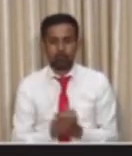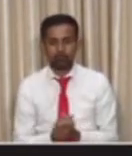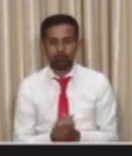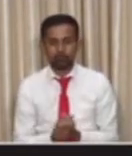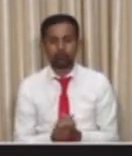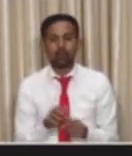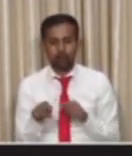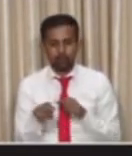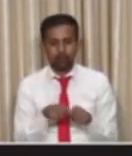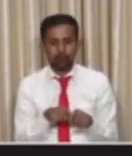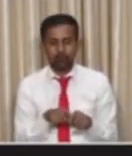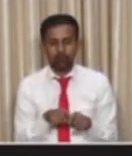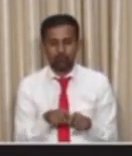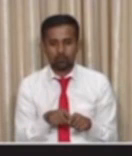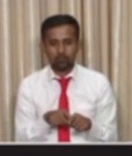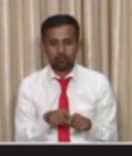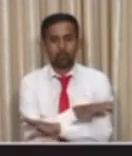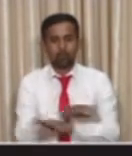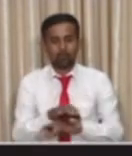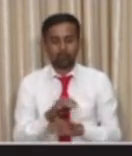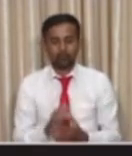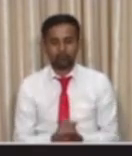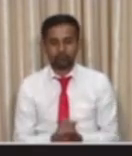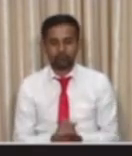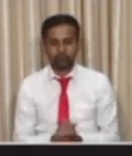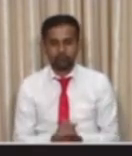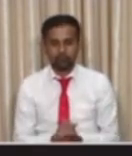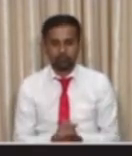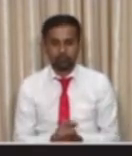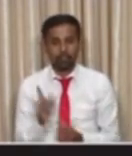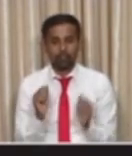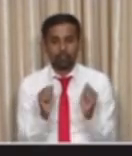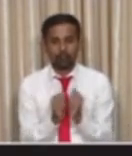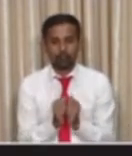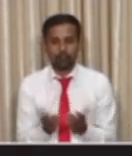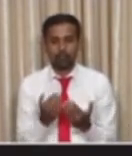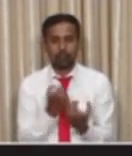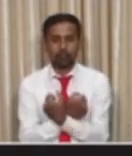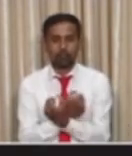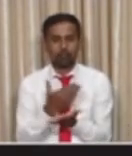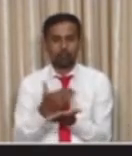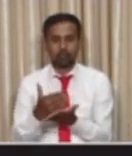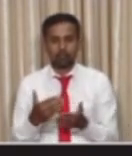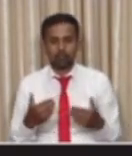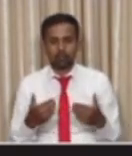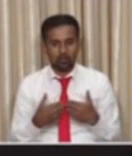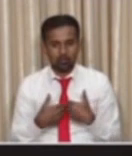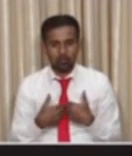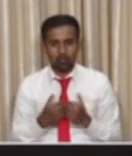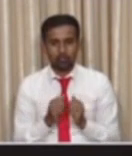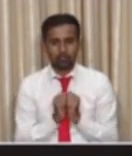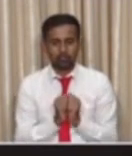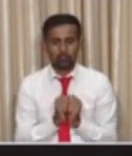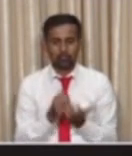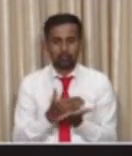තමයි ඒගොල්ලන්ගේ මේ සැලැස්ම තියෙන්නේ. ඉතින් ඒ නිසා ඒ කාර්ය කරන්න පොලිසියට බාධා කරන්න මම හිතන්නේ අපිට රාජකාරී